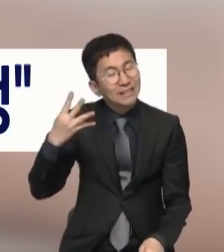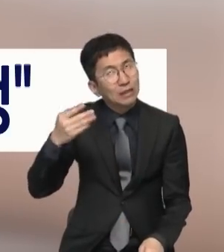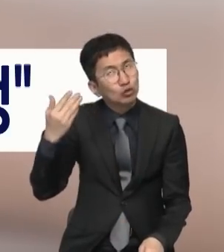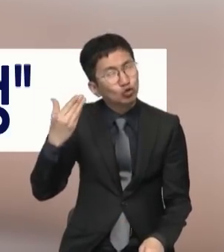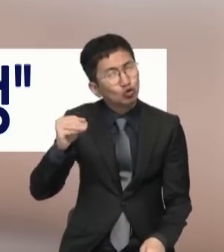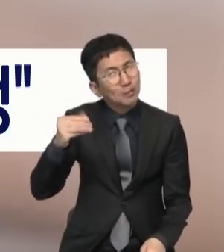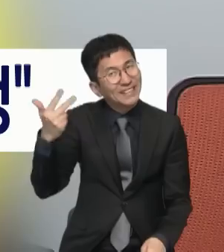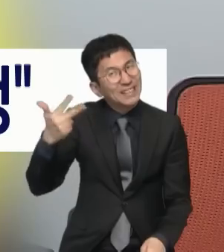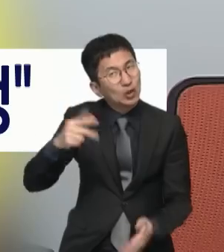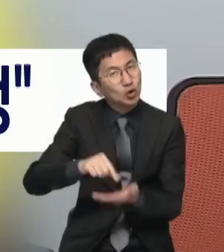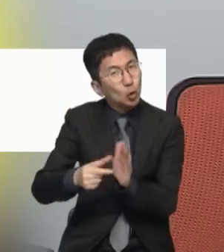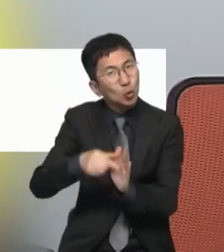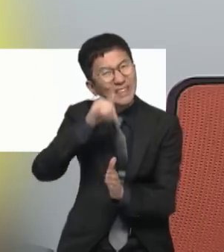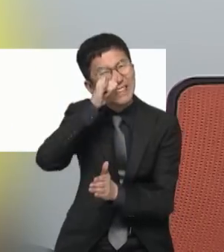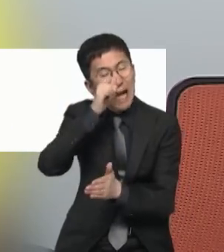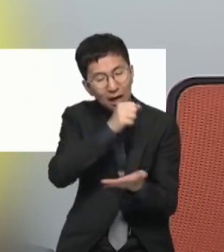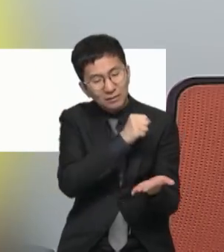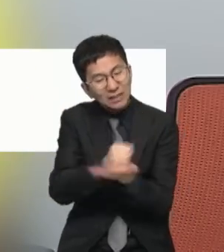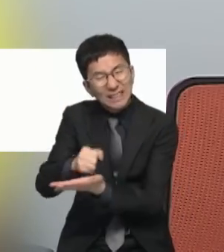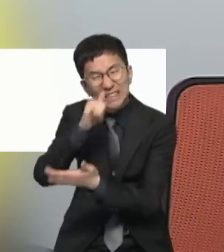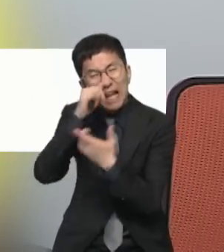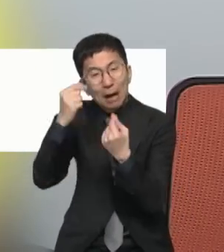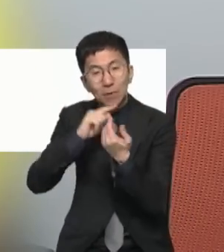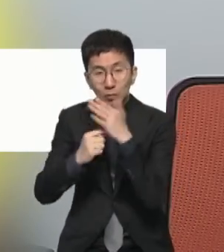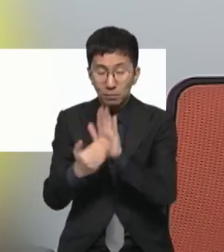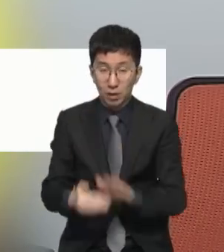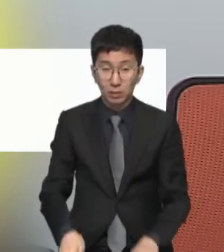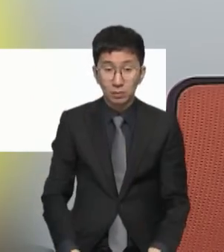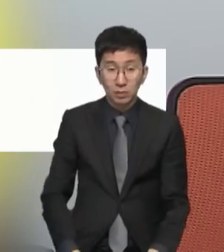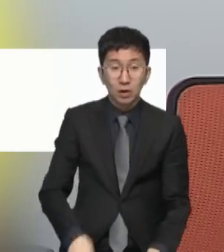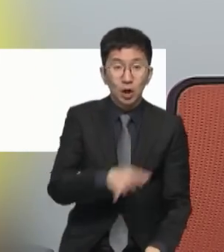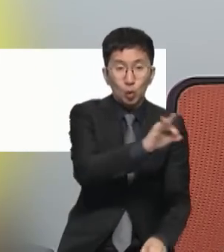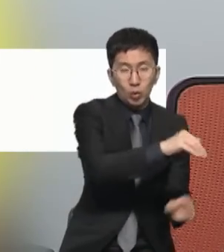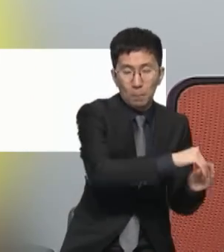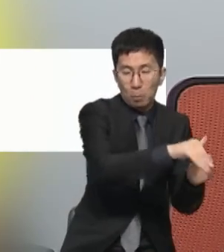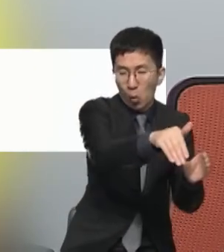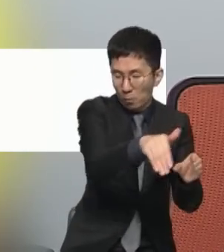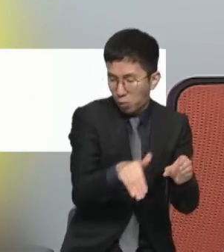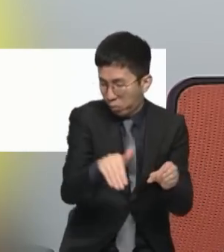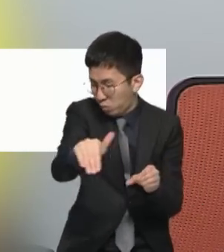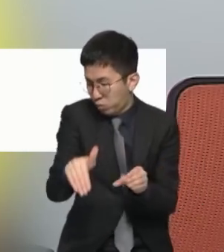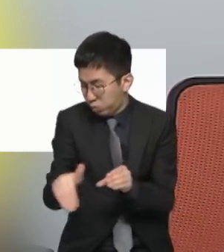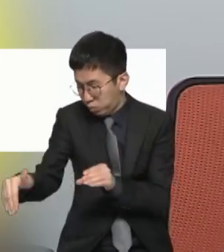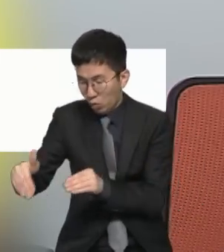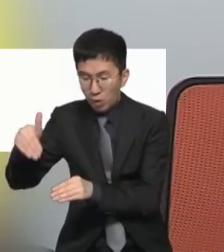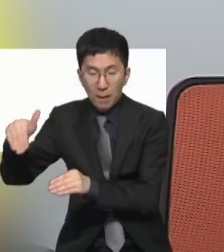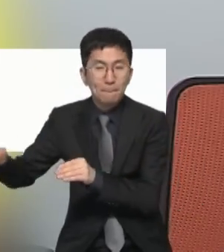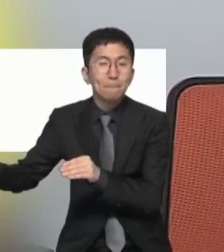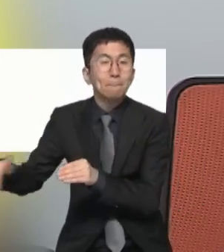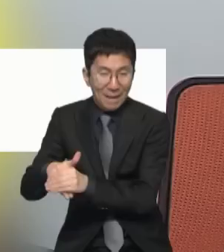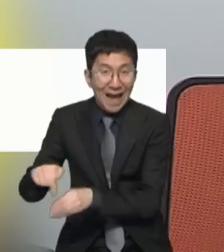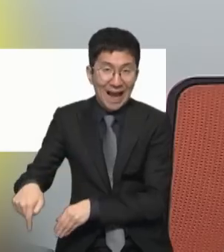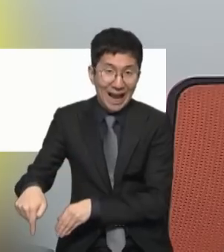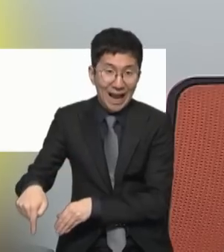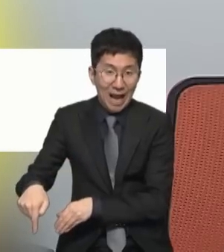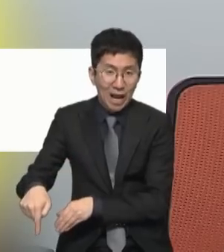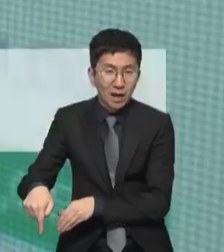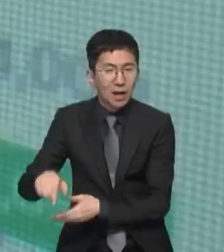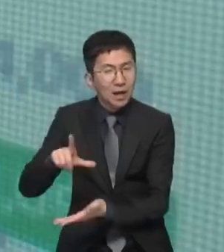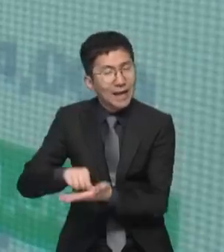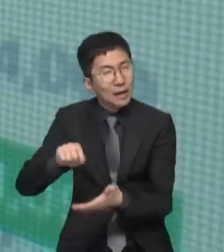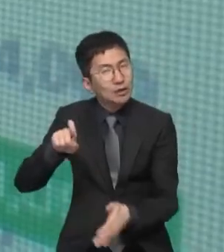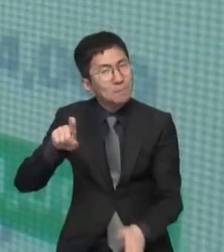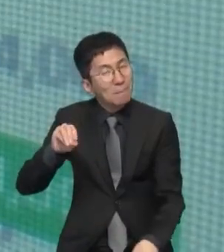들어있었다고 했습니다. 자금 이동이 있었다. 전혀 다른 용도로. 여기에 10만 개, 뭐 정확히는 9만 7천